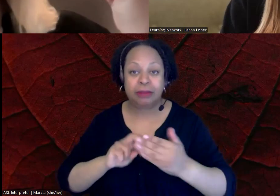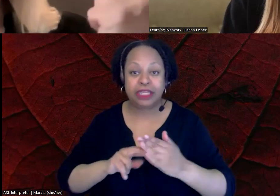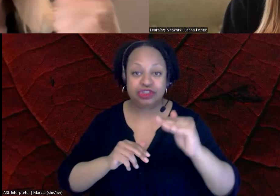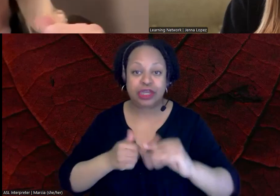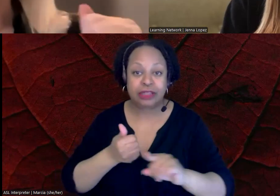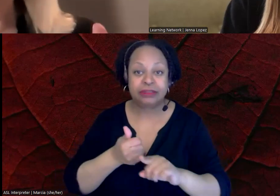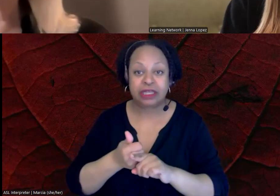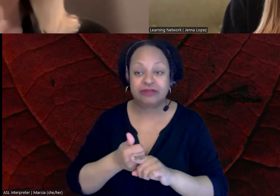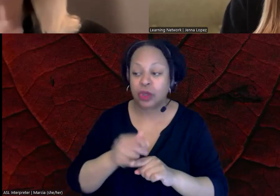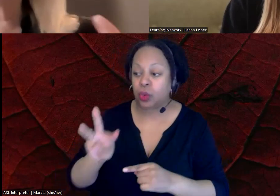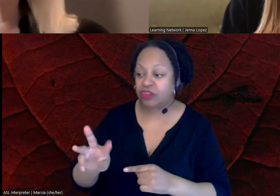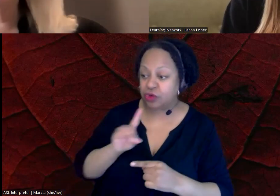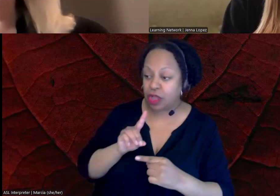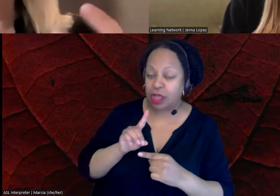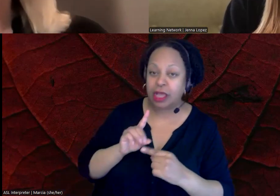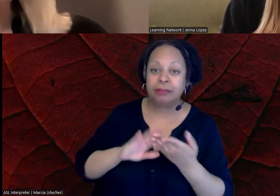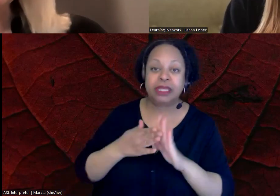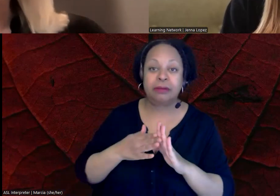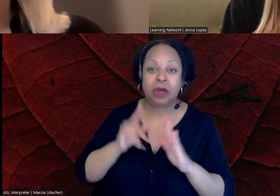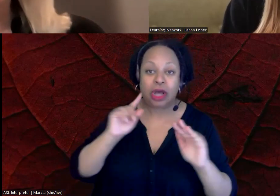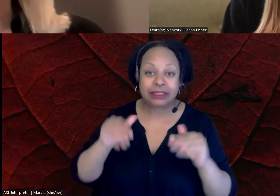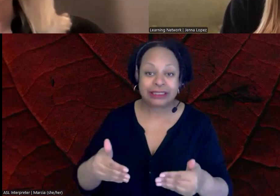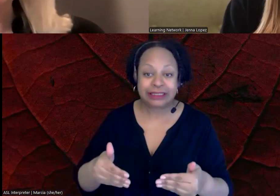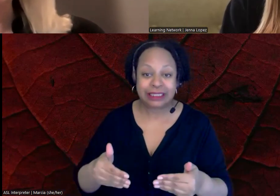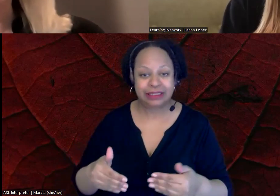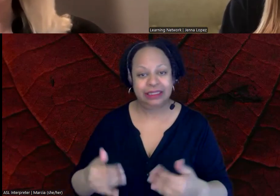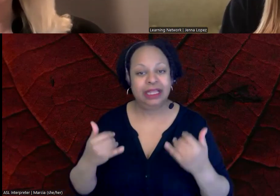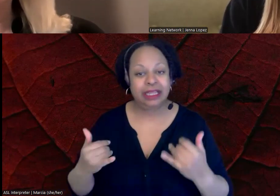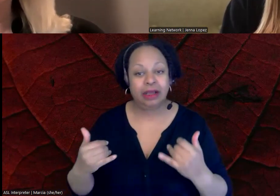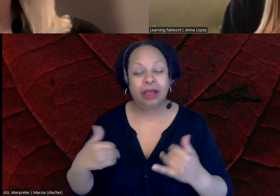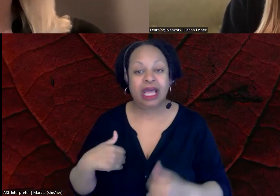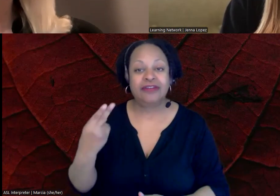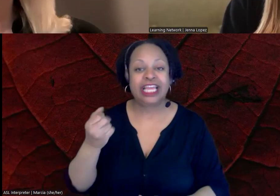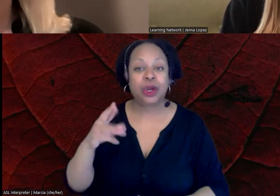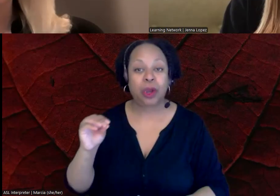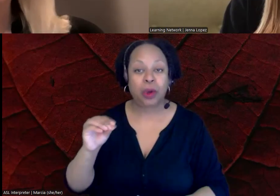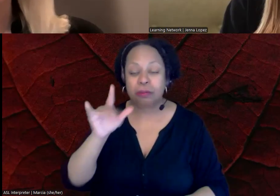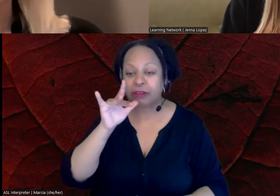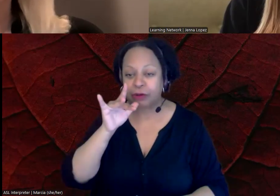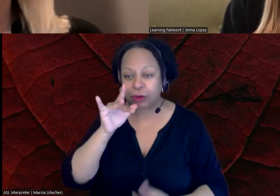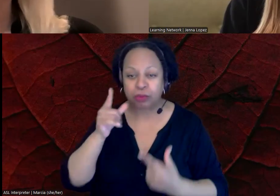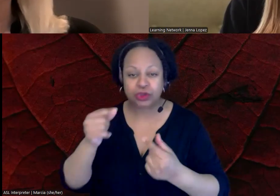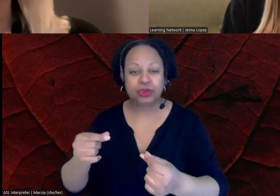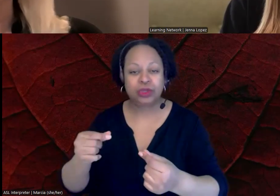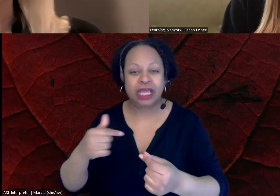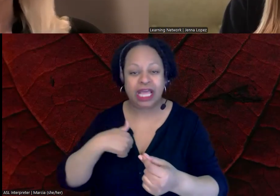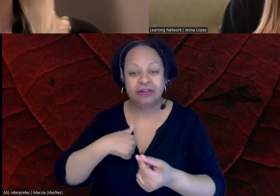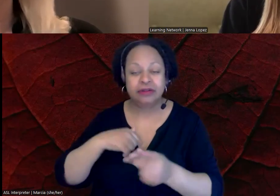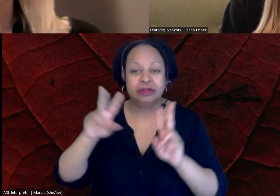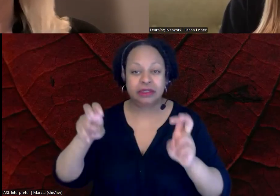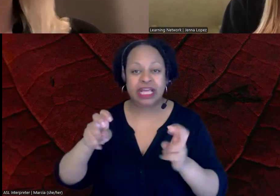le repli sur soi de l'enfant autiste. Il y a la mère héros qui existe toujours. Vous devrez pratiquer ces thérapies normalisantes de